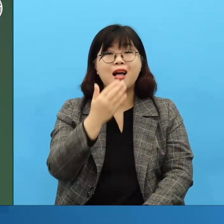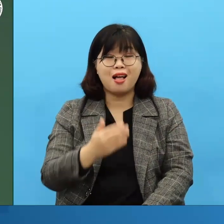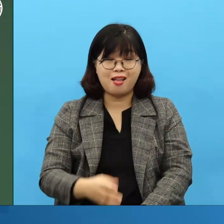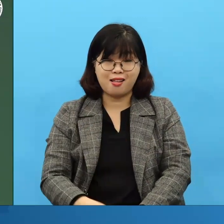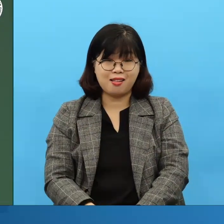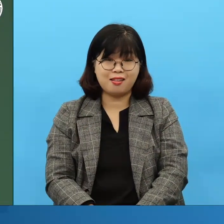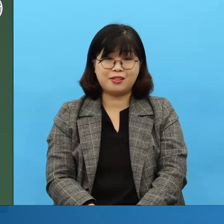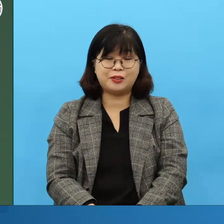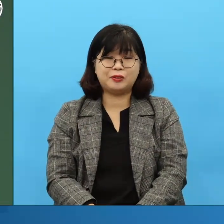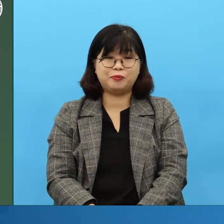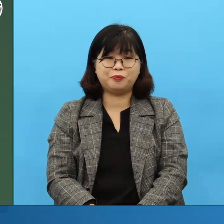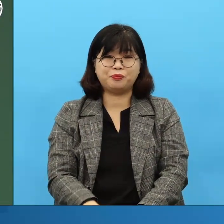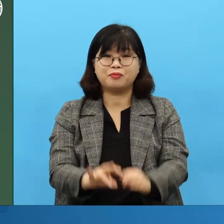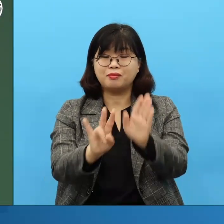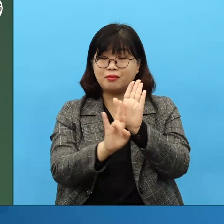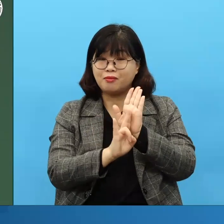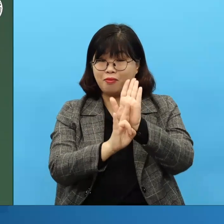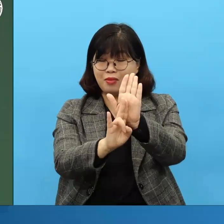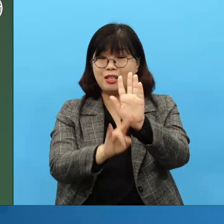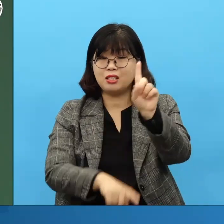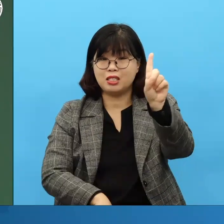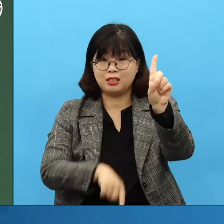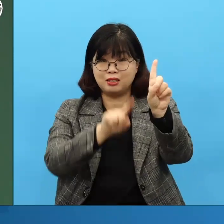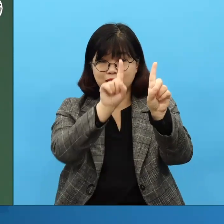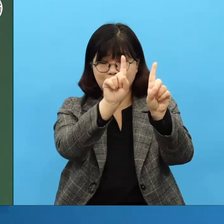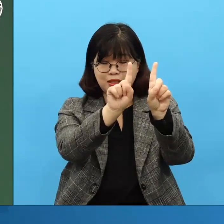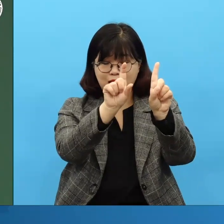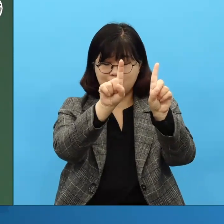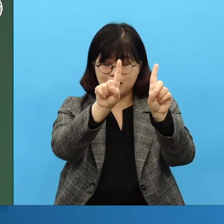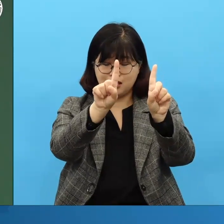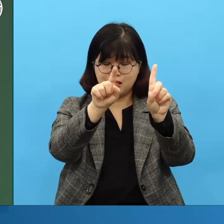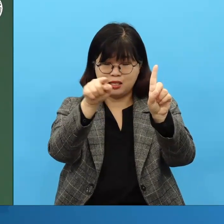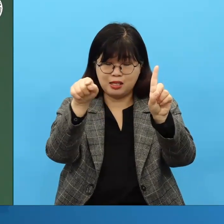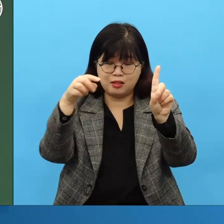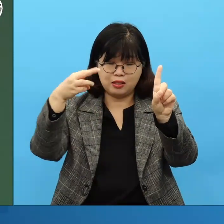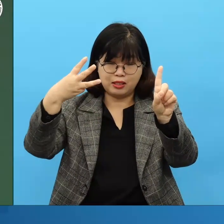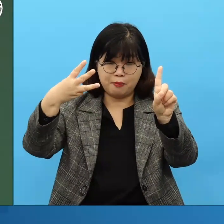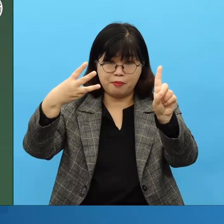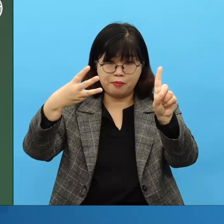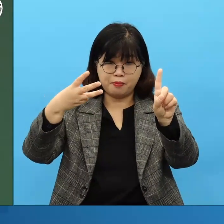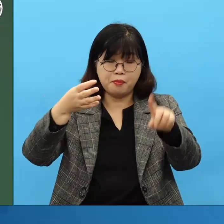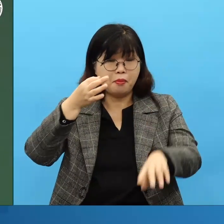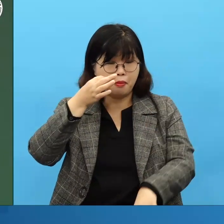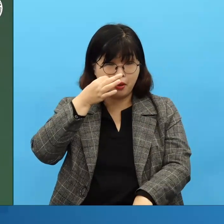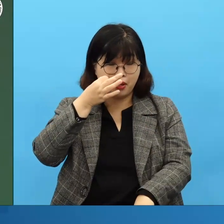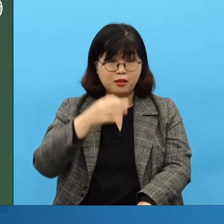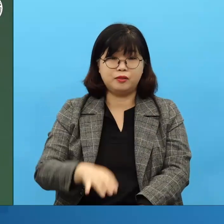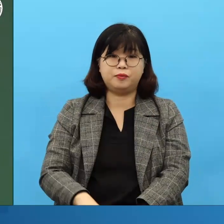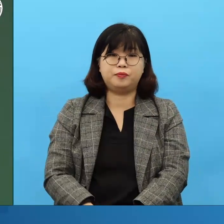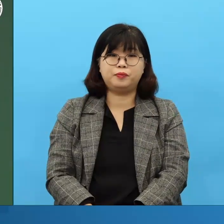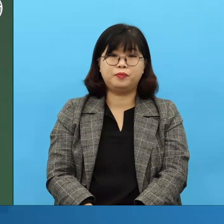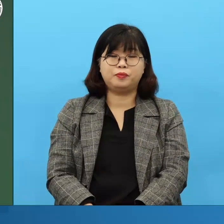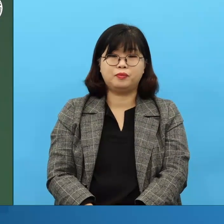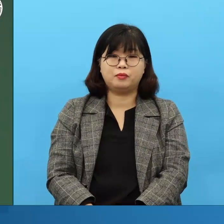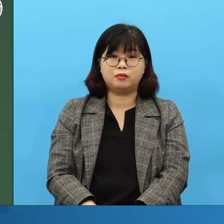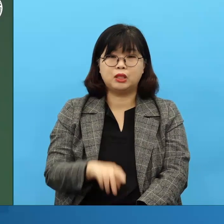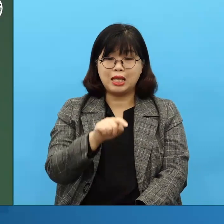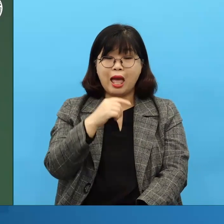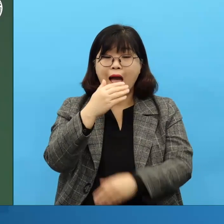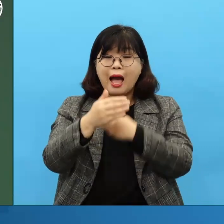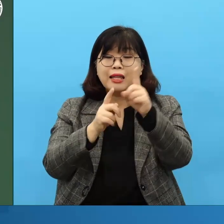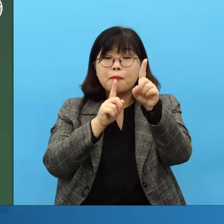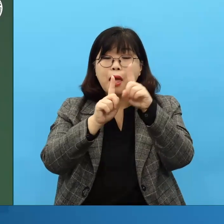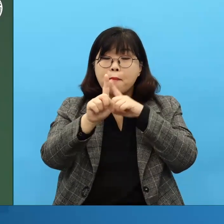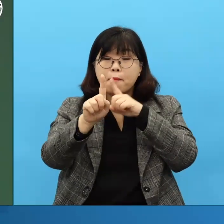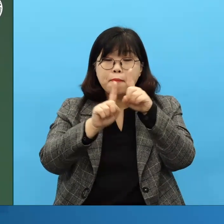enough. 계시록 1장에 보면은 이렇게 되어 있습니다. And this is what it says in Revelations 1. 이 예언의 말씀을 읽는 자, 듣는